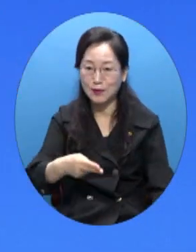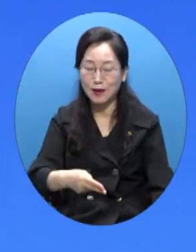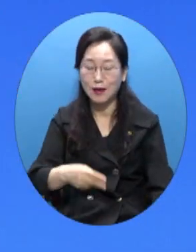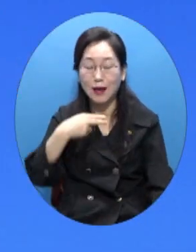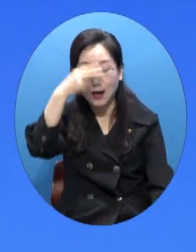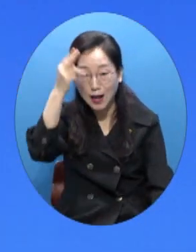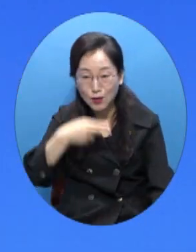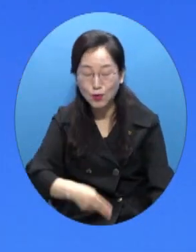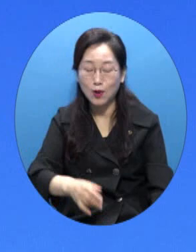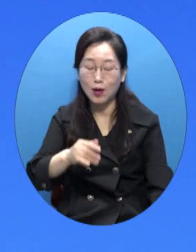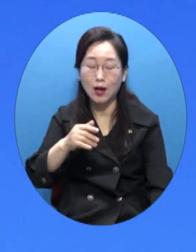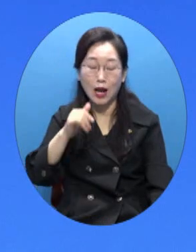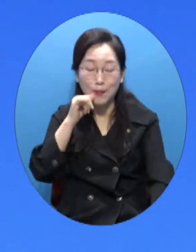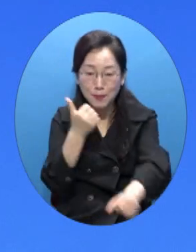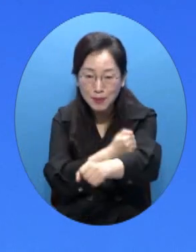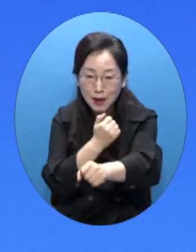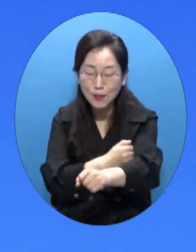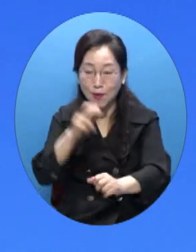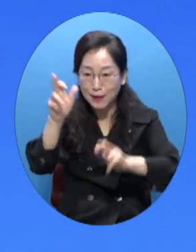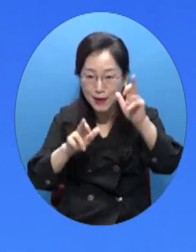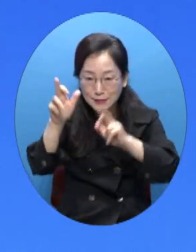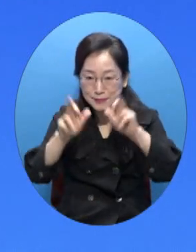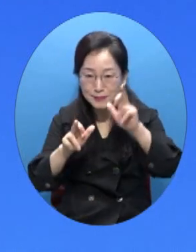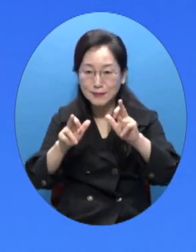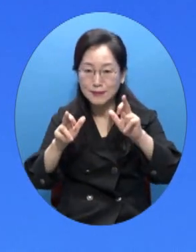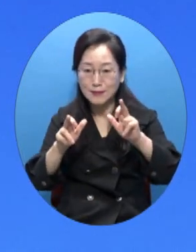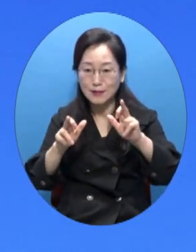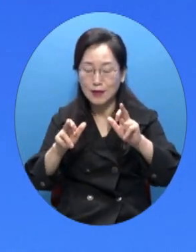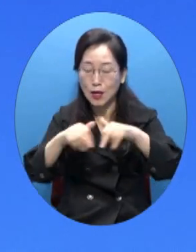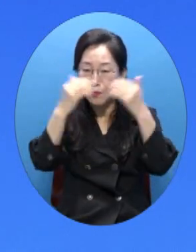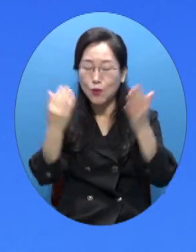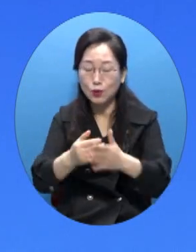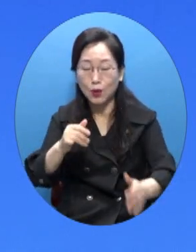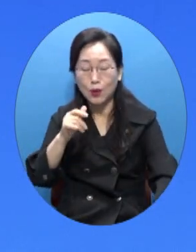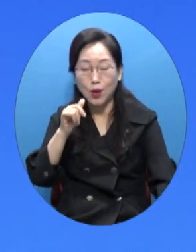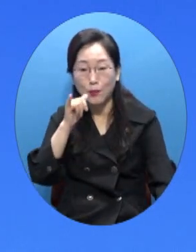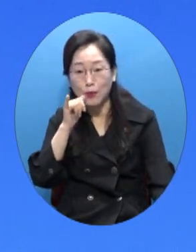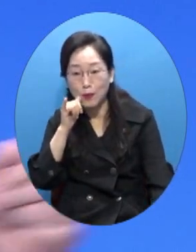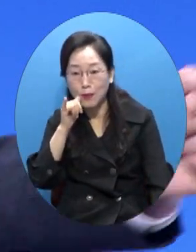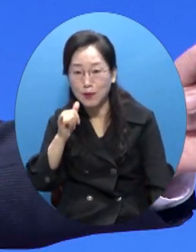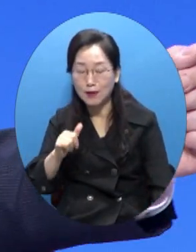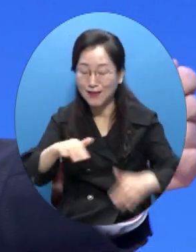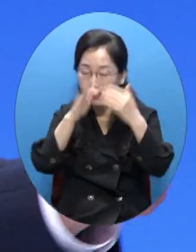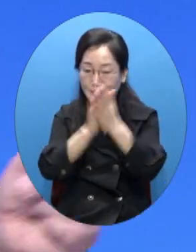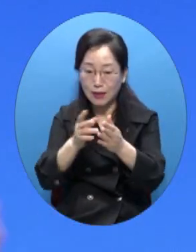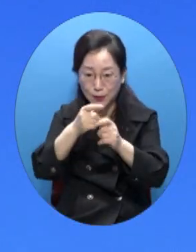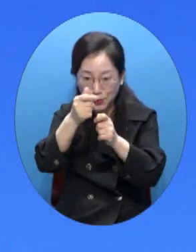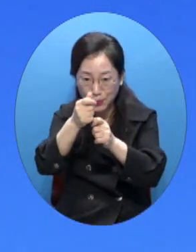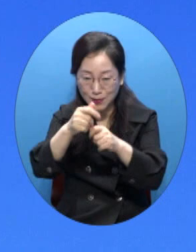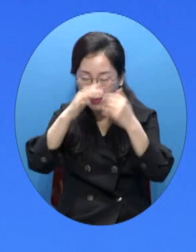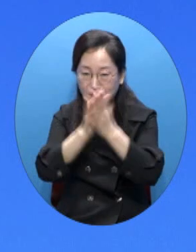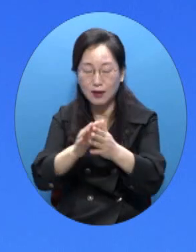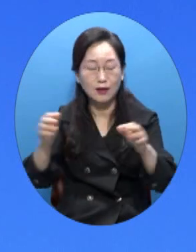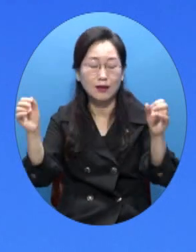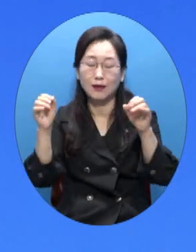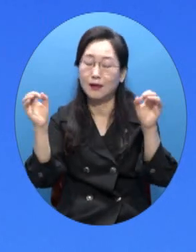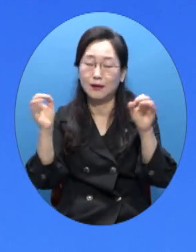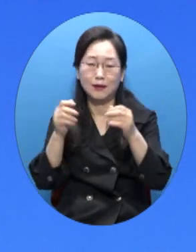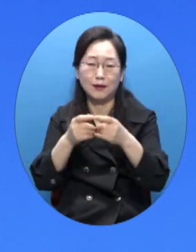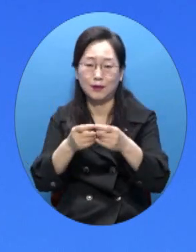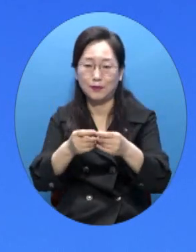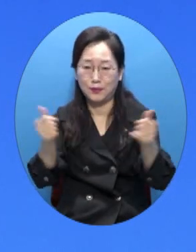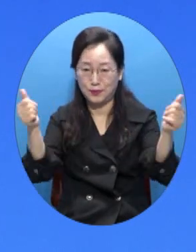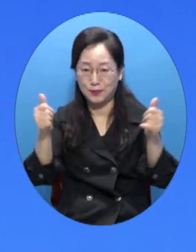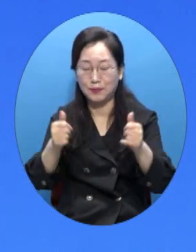알코올 중독에서 마약 중독에서 게임 중독에서 이 모든 중독에서 도박 중에서 벗어나게 되는 것입니다. 요즘